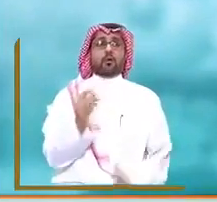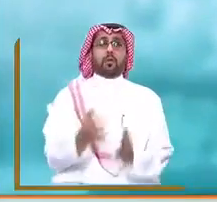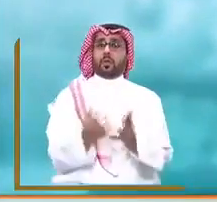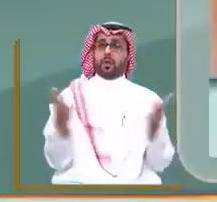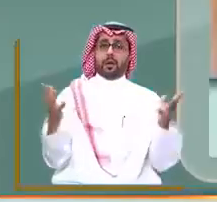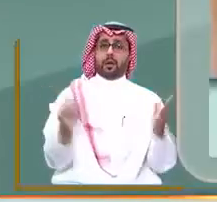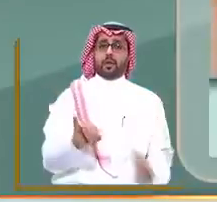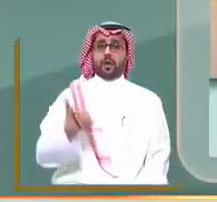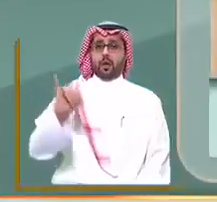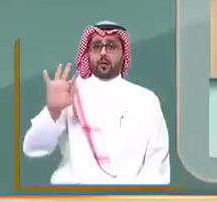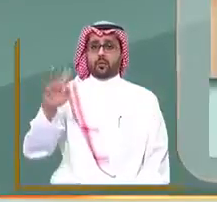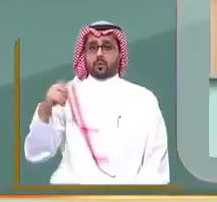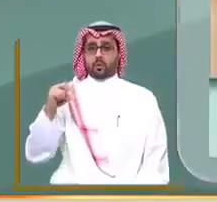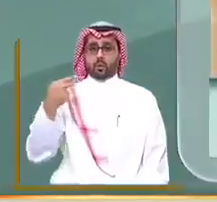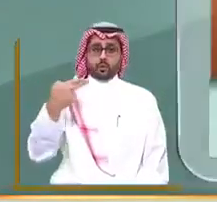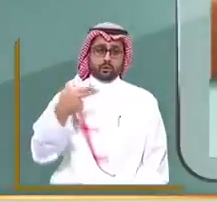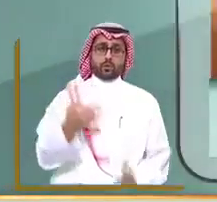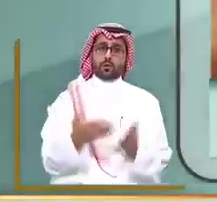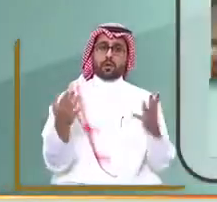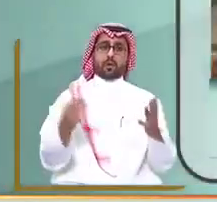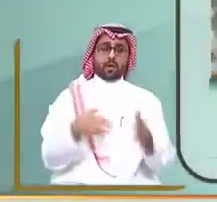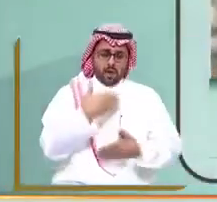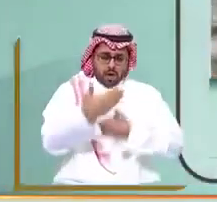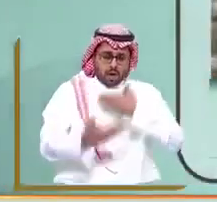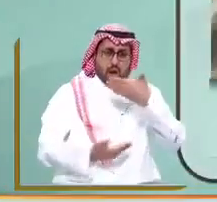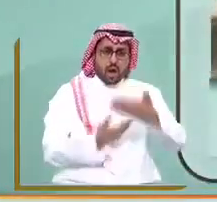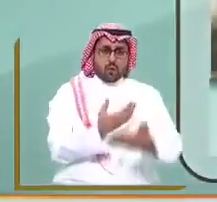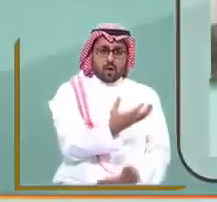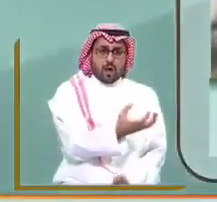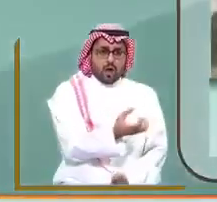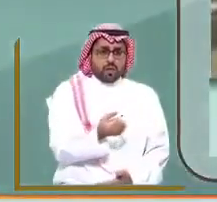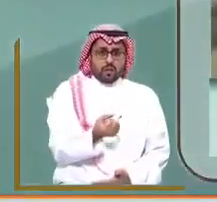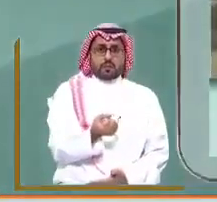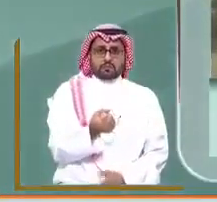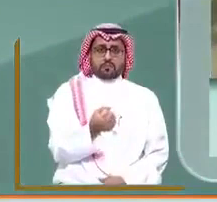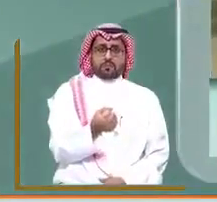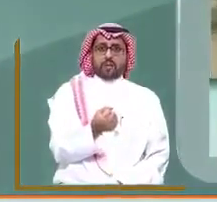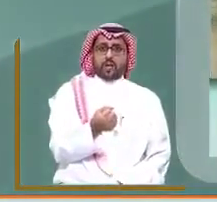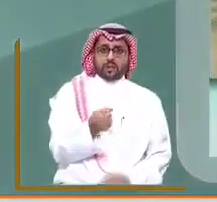المشاريع كثيرة طبعا، احنا حاولنا انه يعني